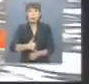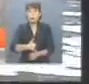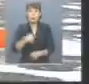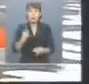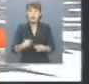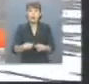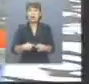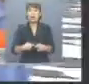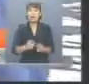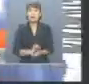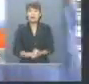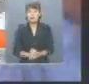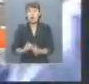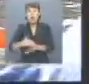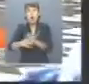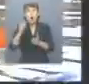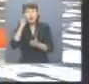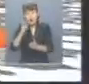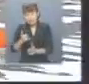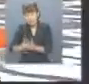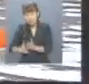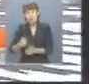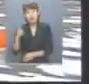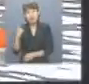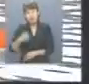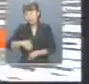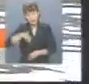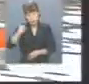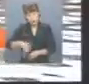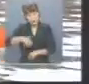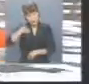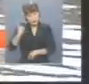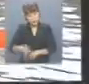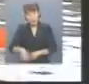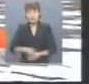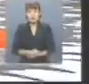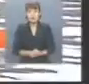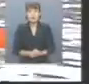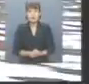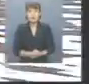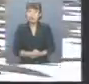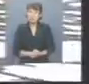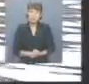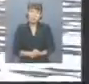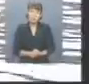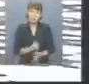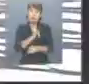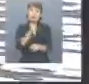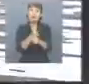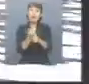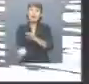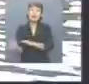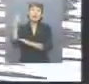าข้างล่างเข้าไม่ได้ลำบากมาก ค่าแรงที่ได้กับค่ารถเนี่ยคุ้มกันไหม ไม่คุ้มนะครับค่าแรงได้220ค่